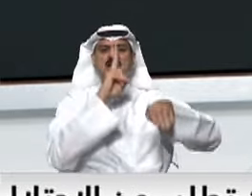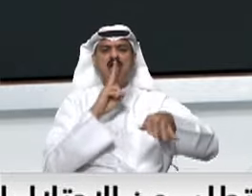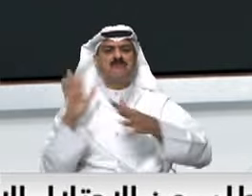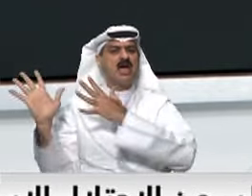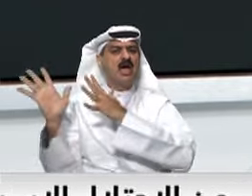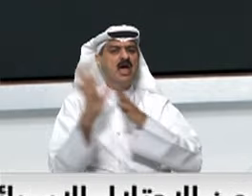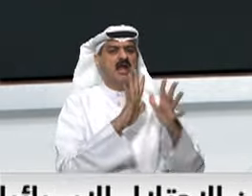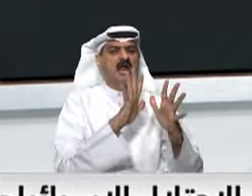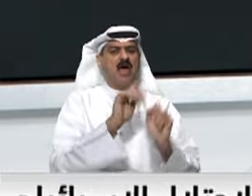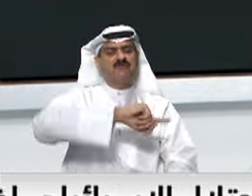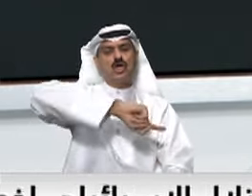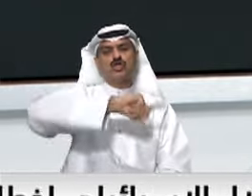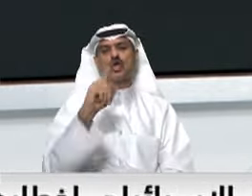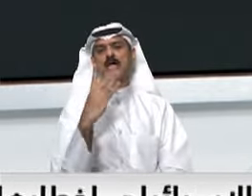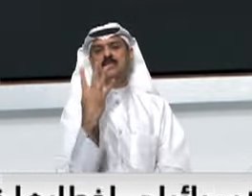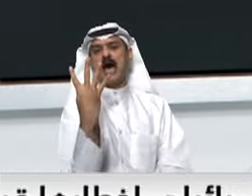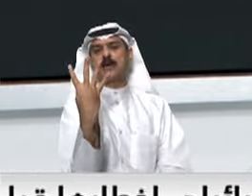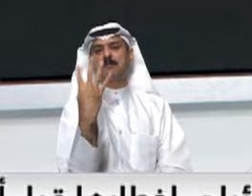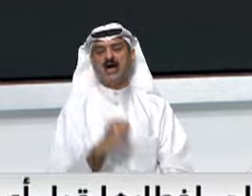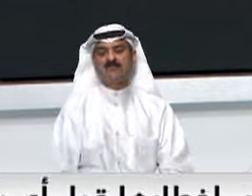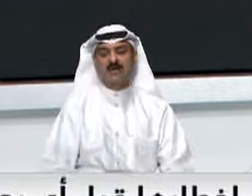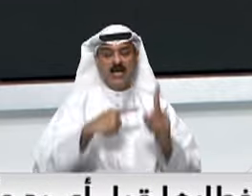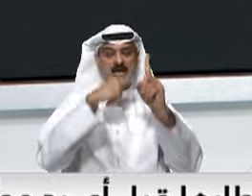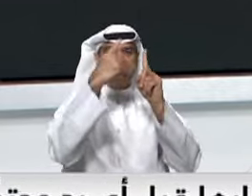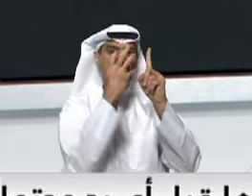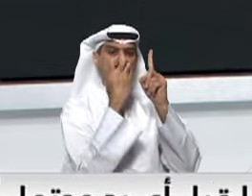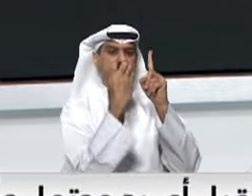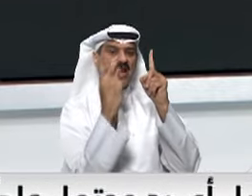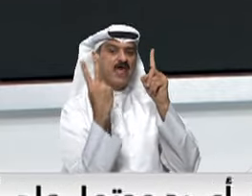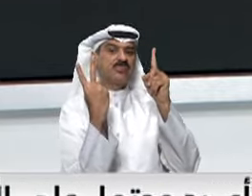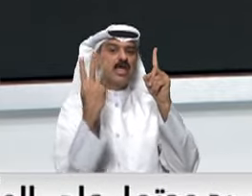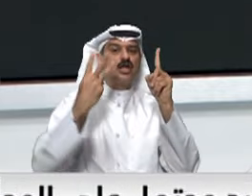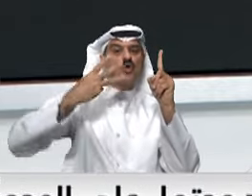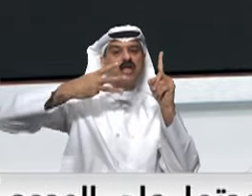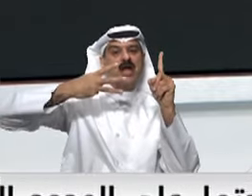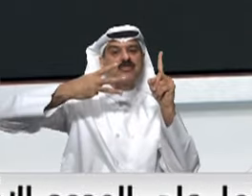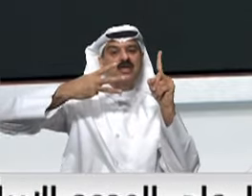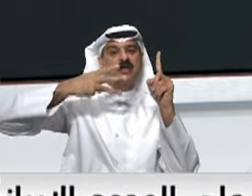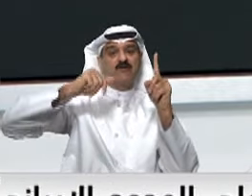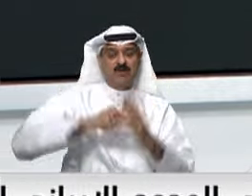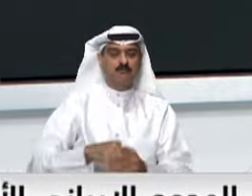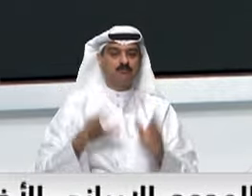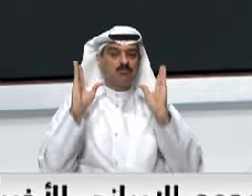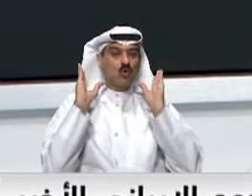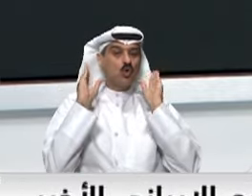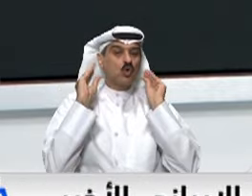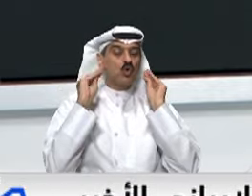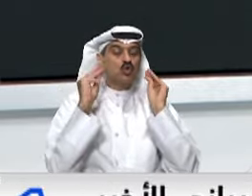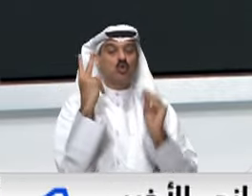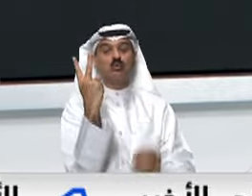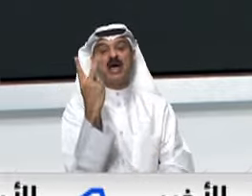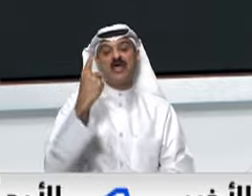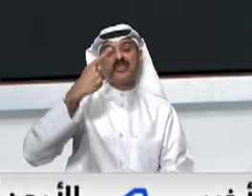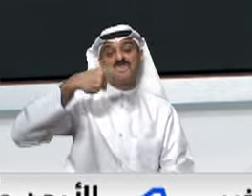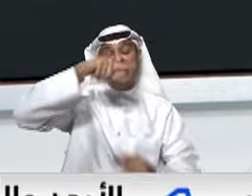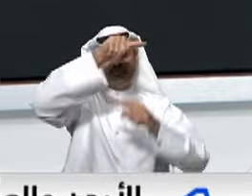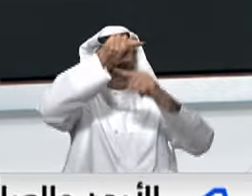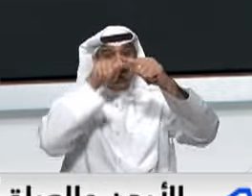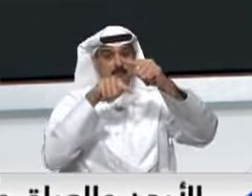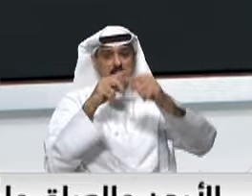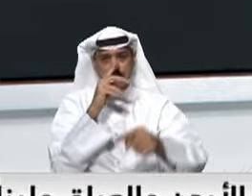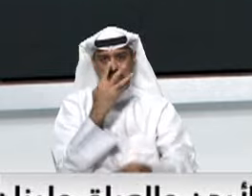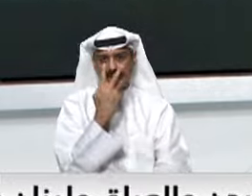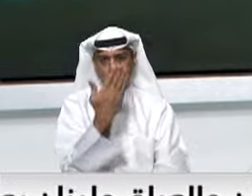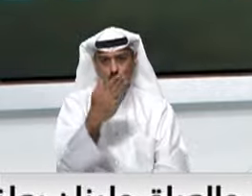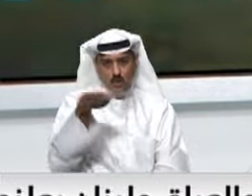4 كيلومتر في الساعة. درجة الحرارة الحالية 32 درجة مئوية، والرطوبة النسبية 12%، والرؤية